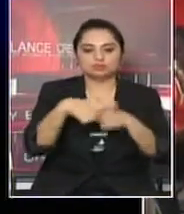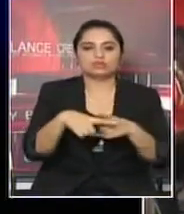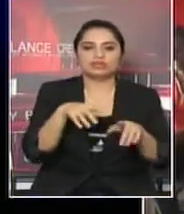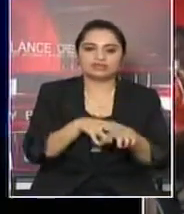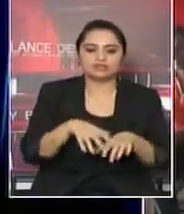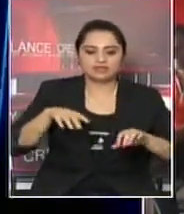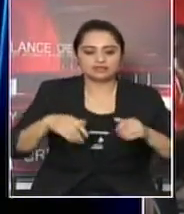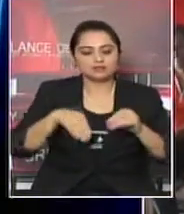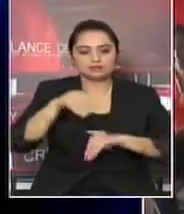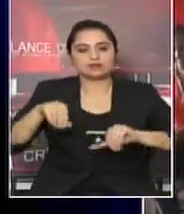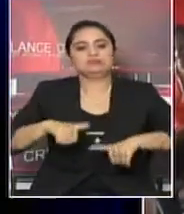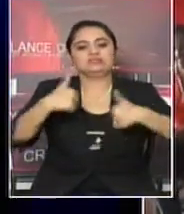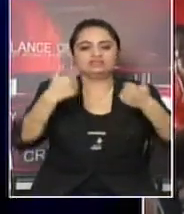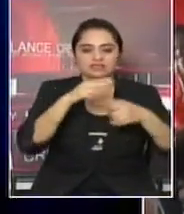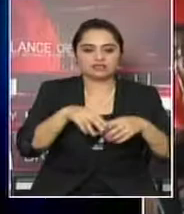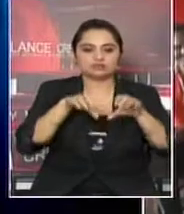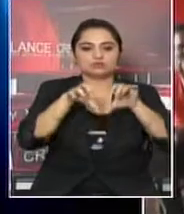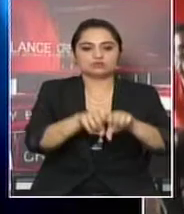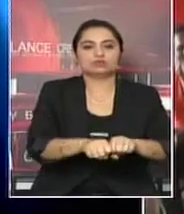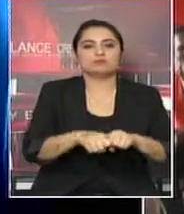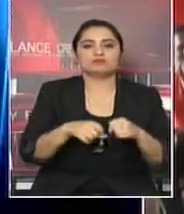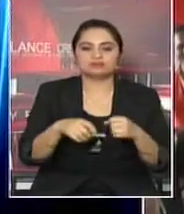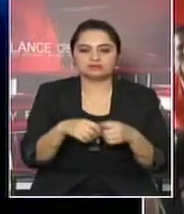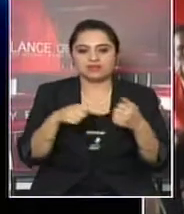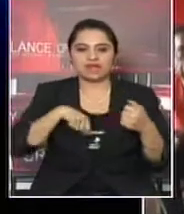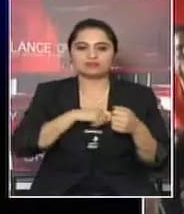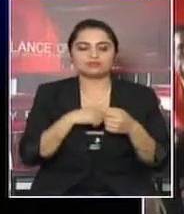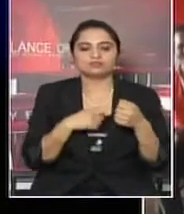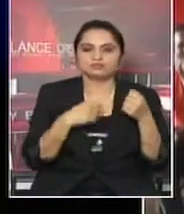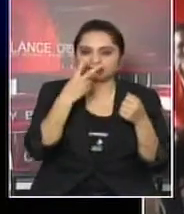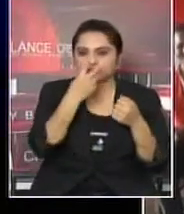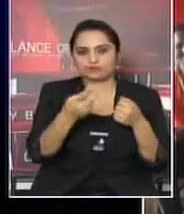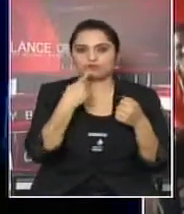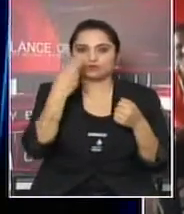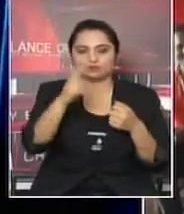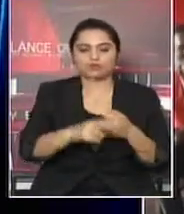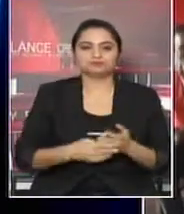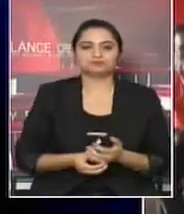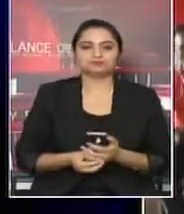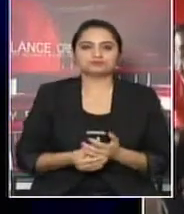निर्वाचन जित्ने परिपाटी रहेको तथ्याङ्क समेत आफूहरूको सामु रहेको उहाँले बताउनुभयो।